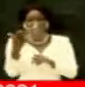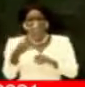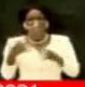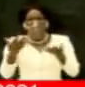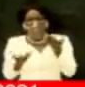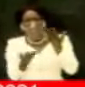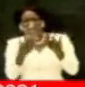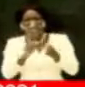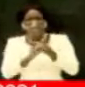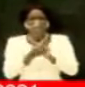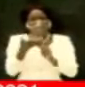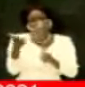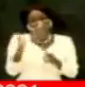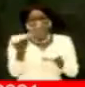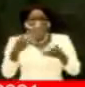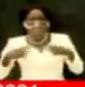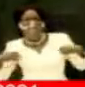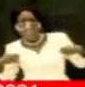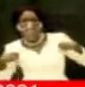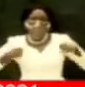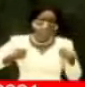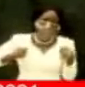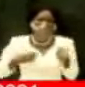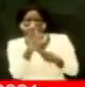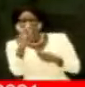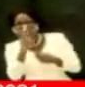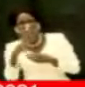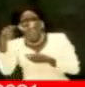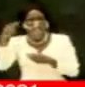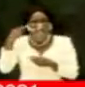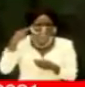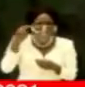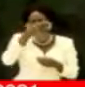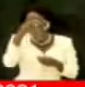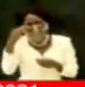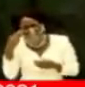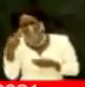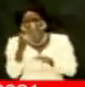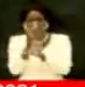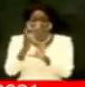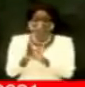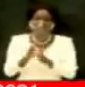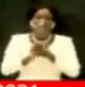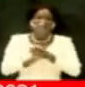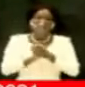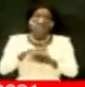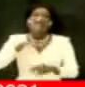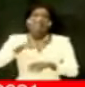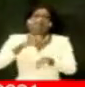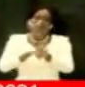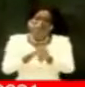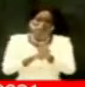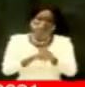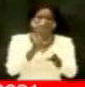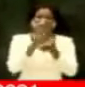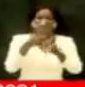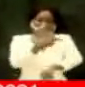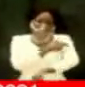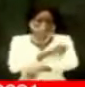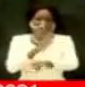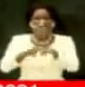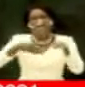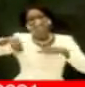nzovuta mwina aulumali osiyana-siyana amenewo tiyeni tialole kuti tizathandiza msanga kula aulumali komanso kula